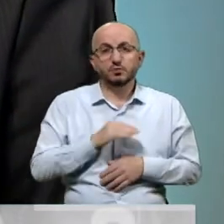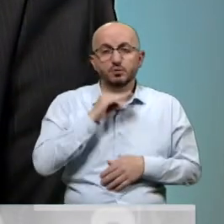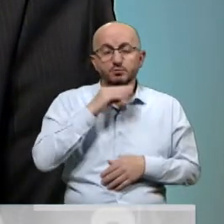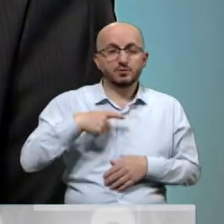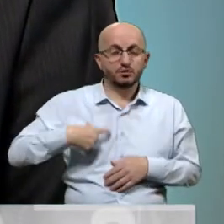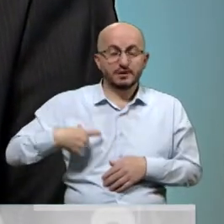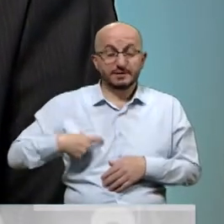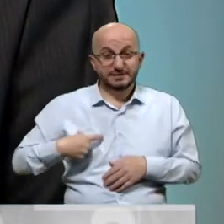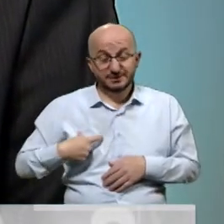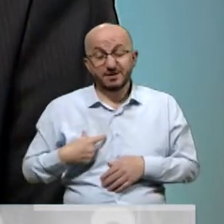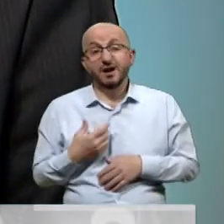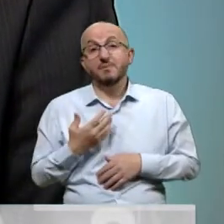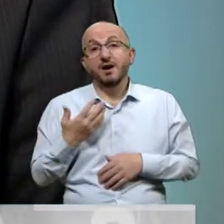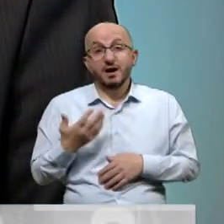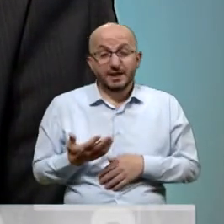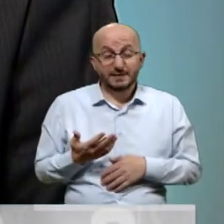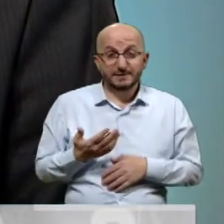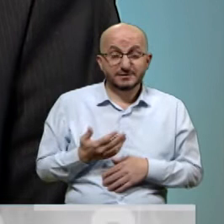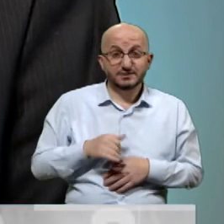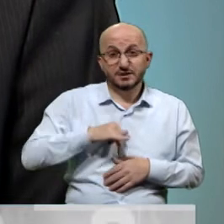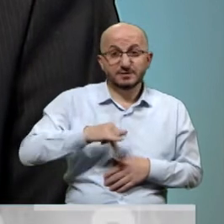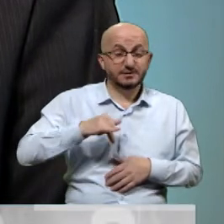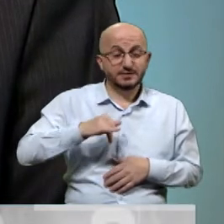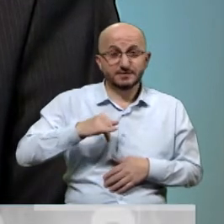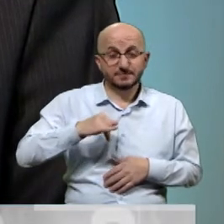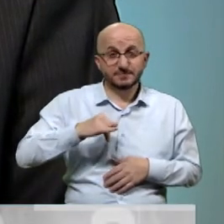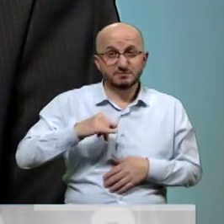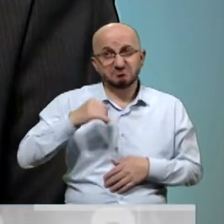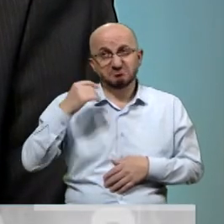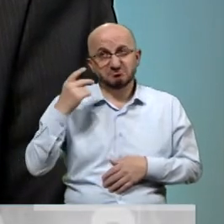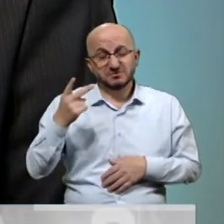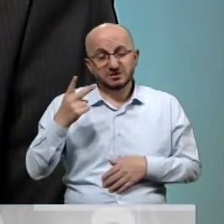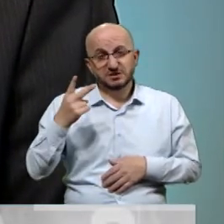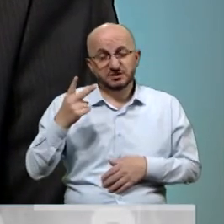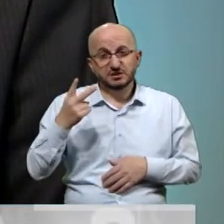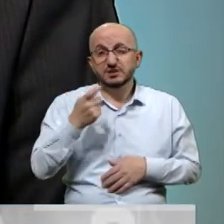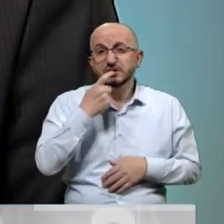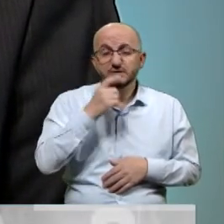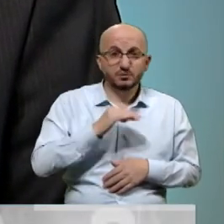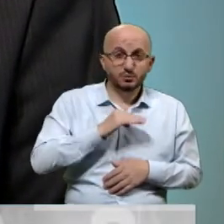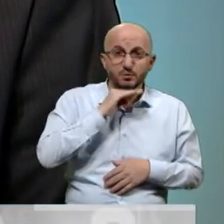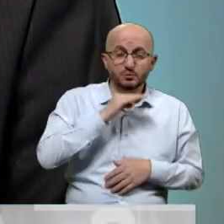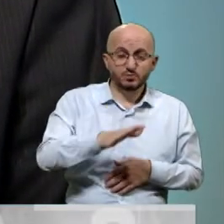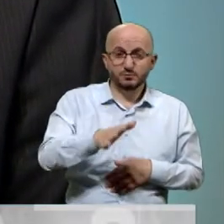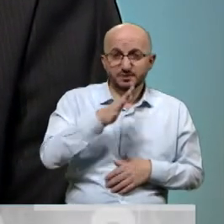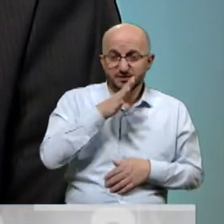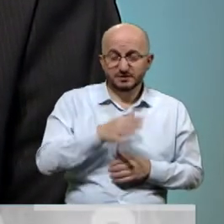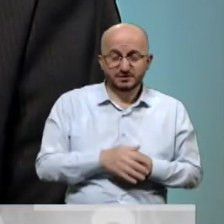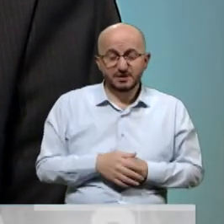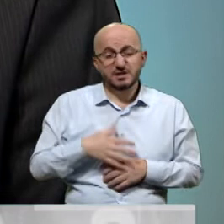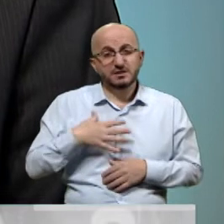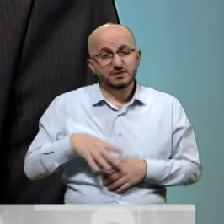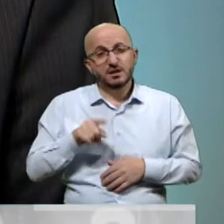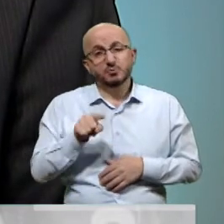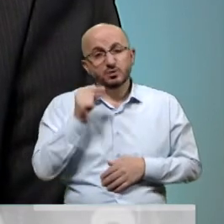alametidir. Ama eğer yakinen 2 kameri yılı doldurduğu bilinirse ister